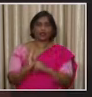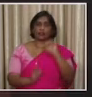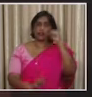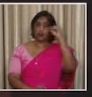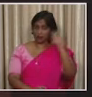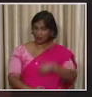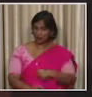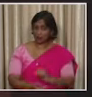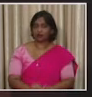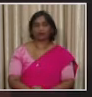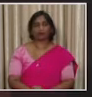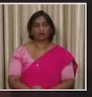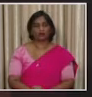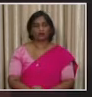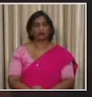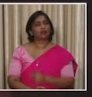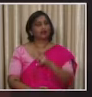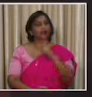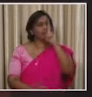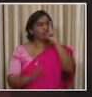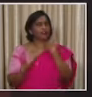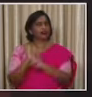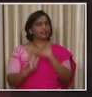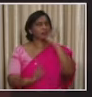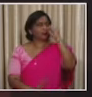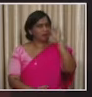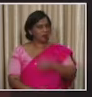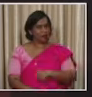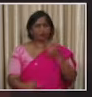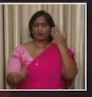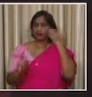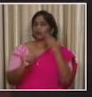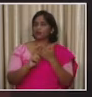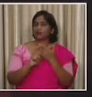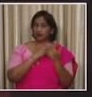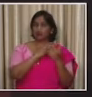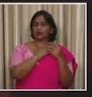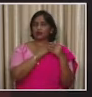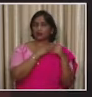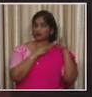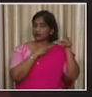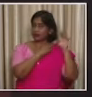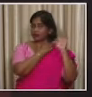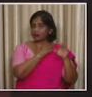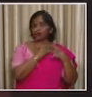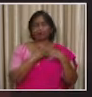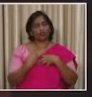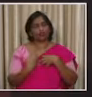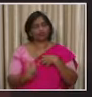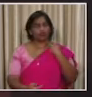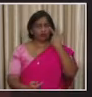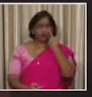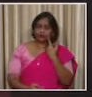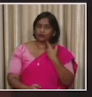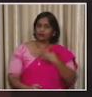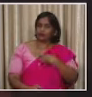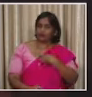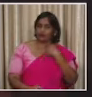150000ක්. මේ 150000ක් ගැන ඒ අයගේ දුක කඳුල වේදනාව